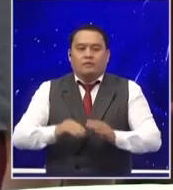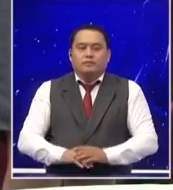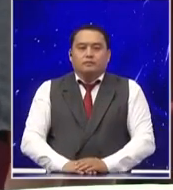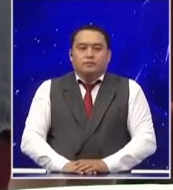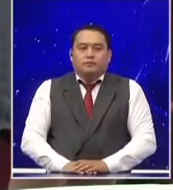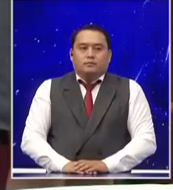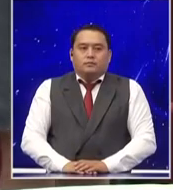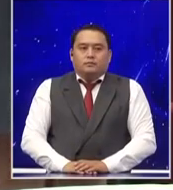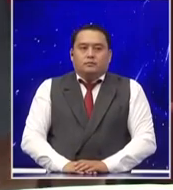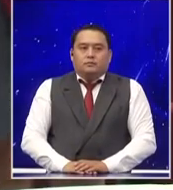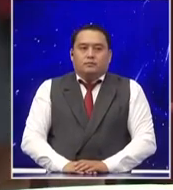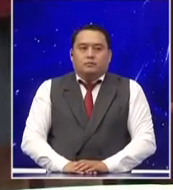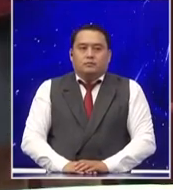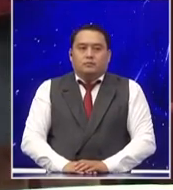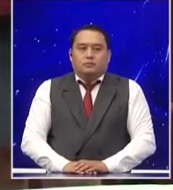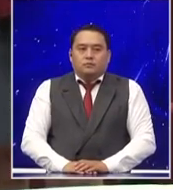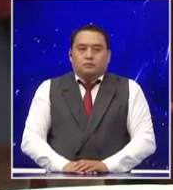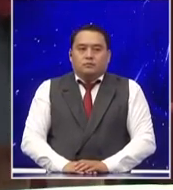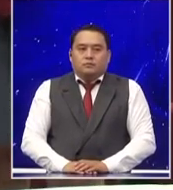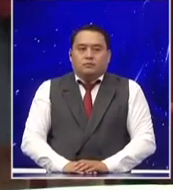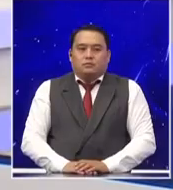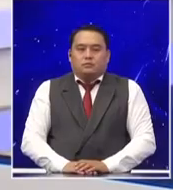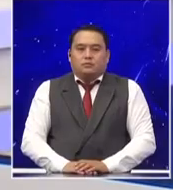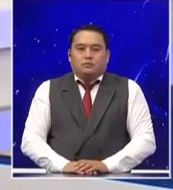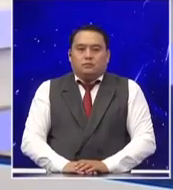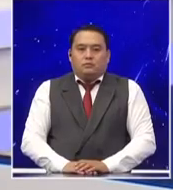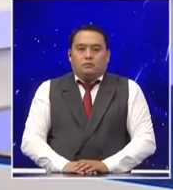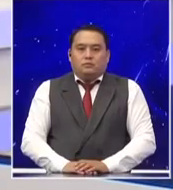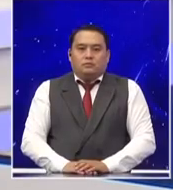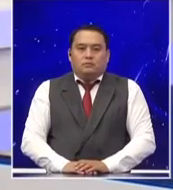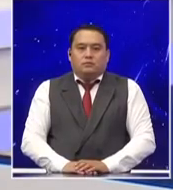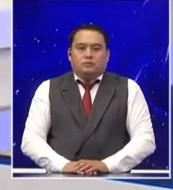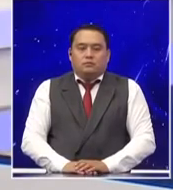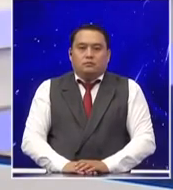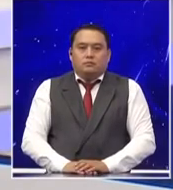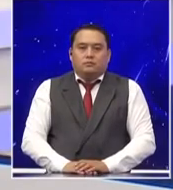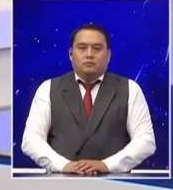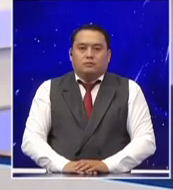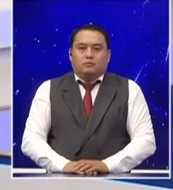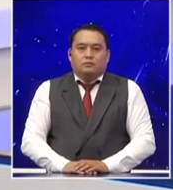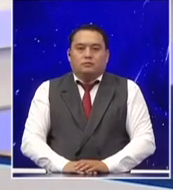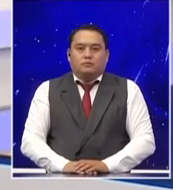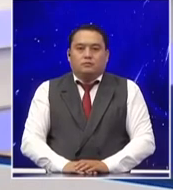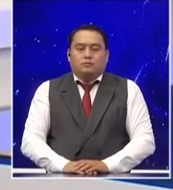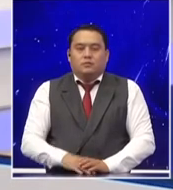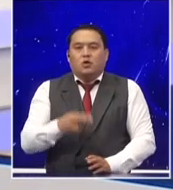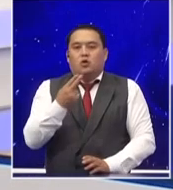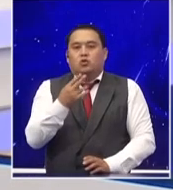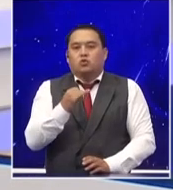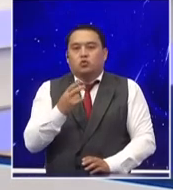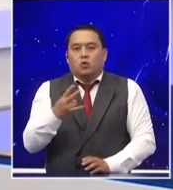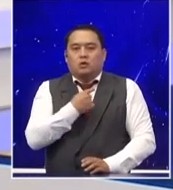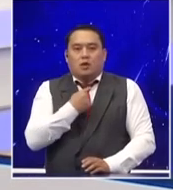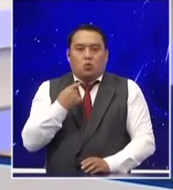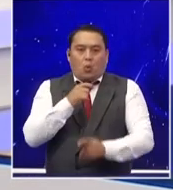арабаев нурбек журба iv телеканал зецу продолжаю выпуск свежие традиции в соне tal до